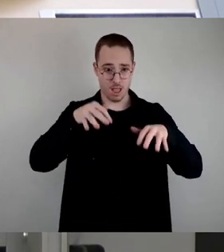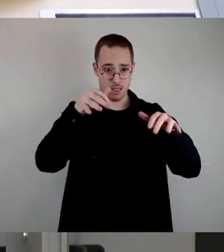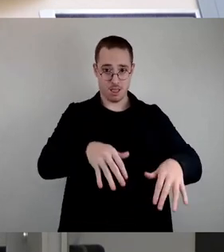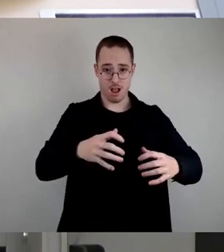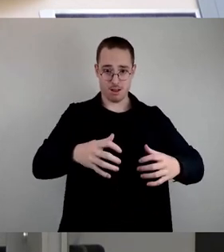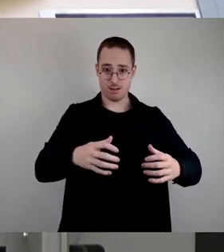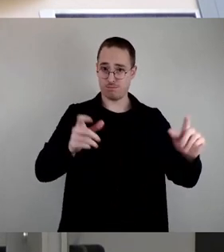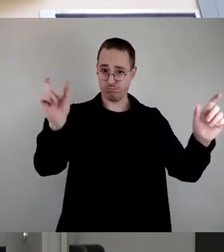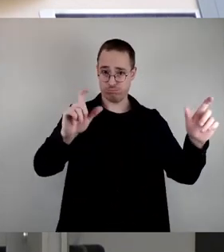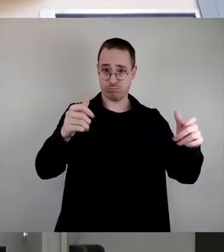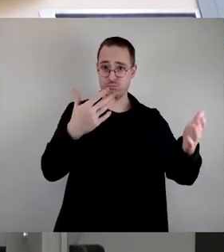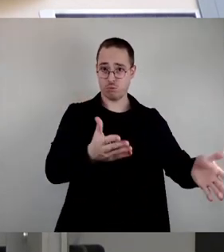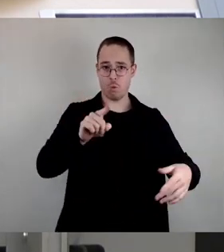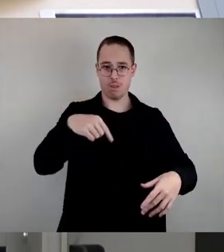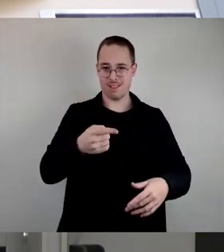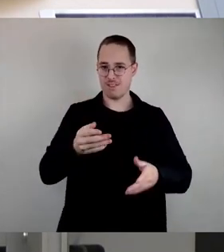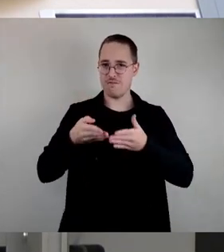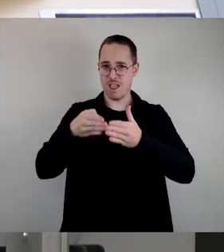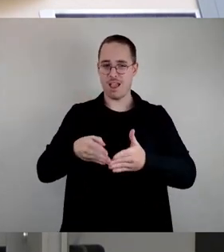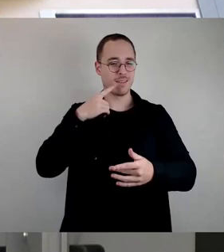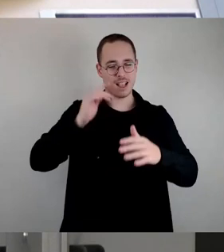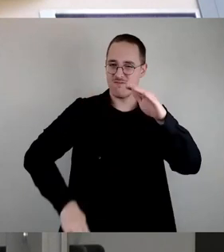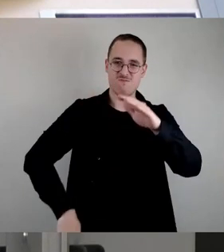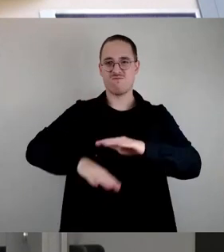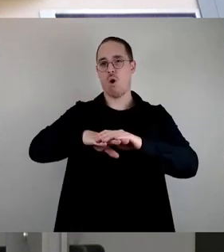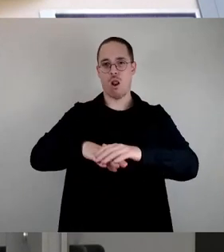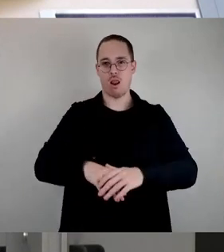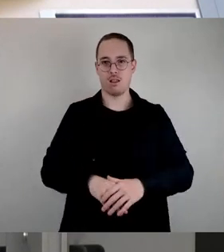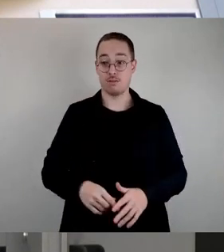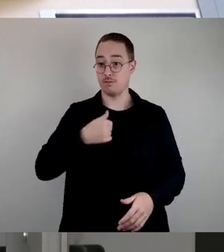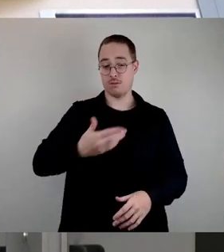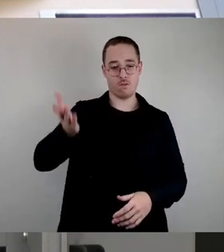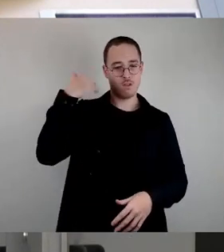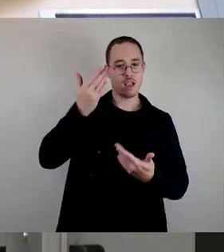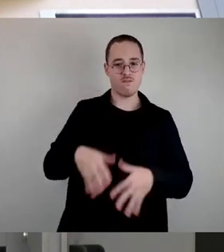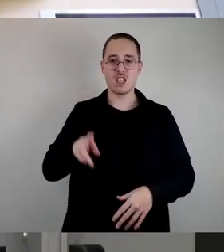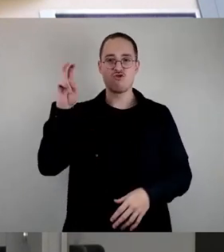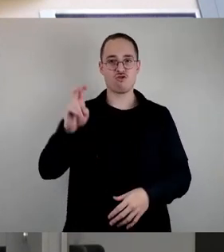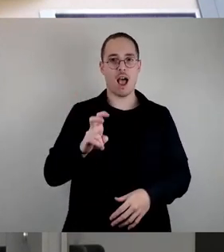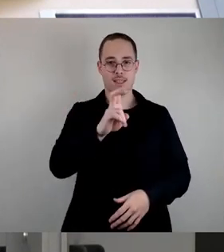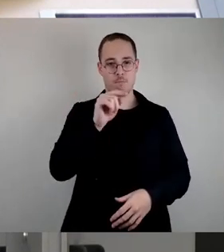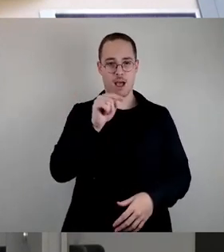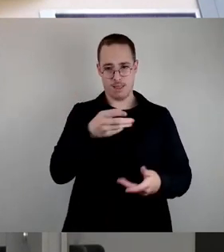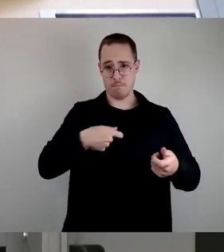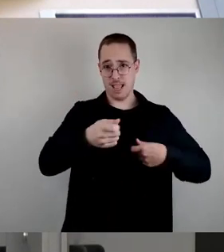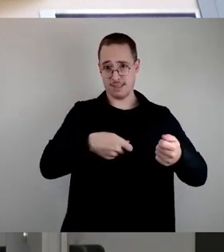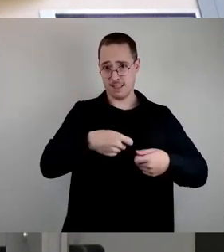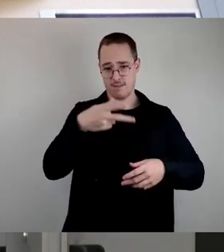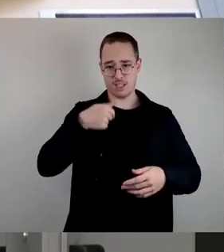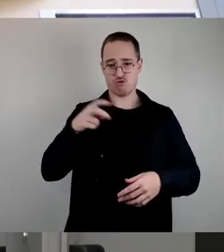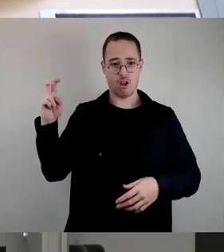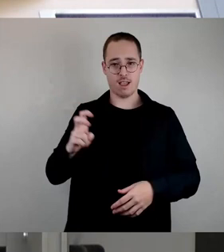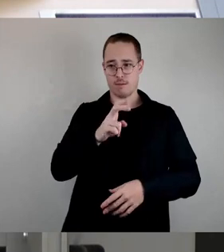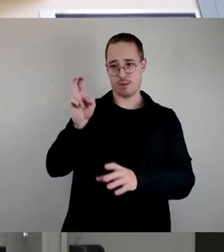Ich habe Straßenbahnen erlebt, die überfüllt waren. Da fuhr eine nach der anderen. Wir sind zu Fuß gegangen, weil die Leute zur Messe nicht kamen. Und Sie reden hier